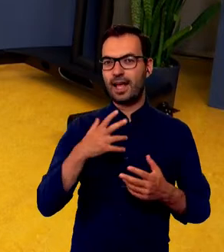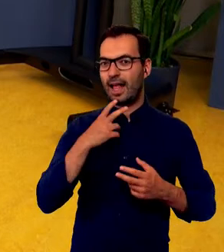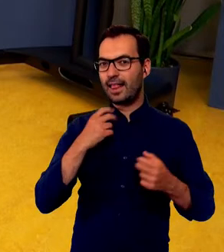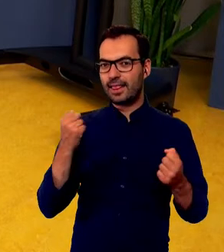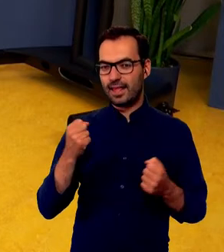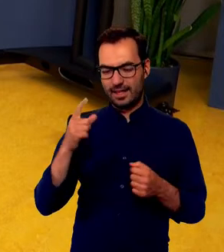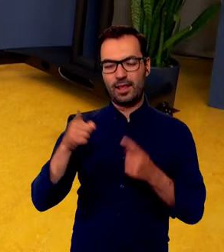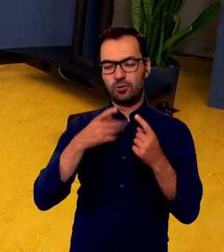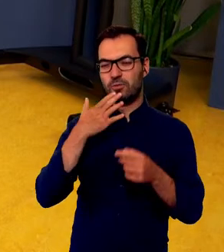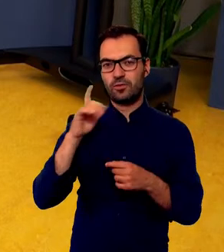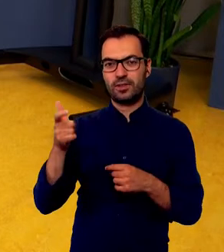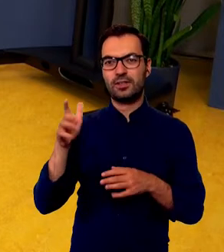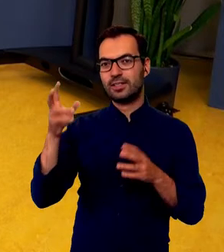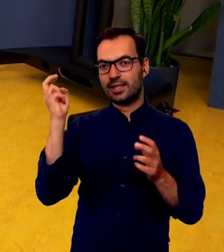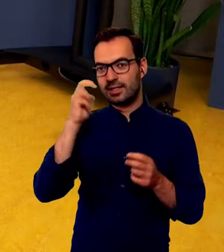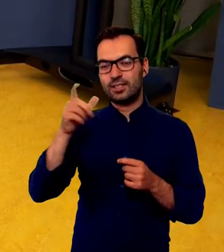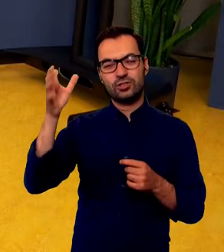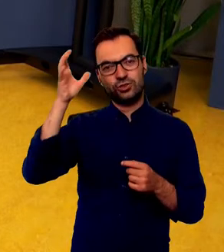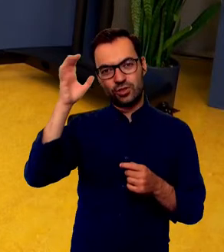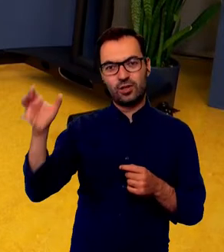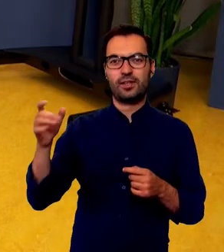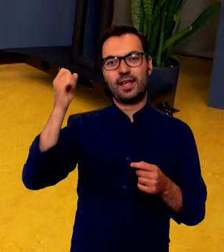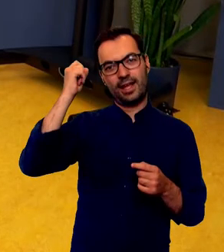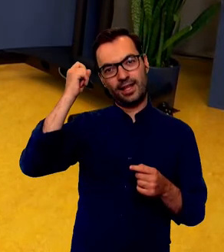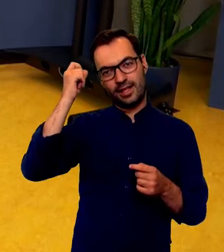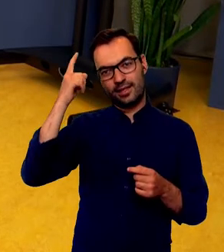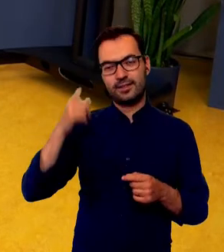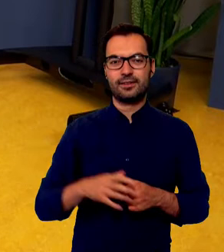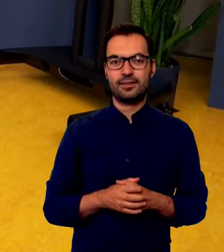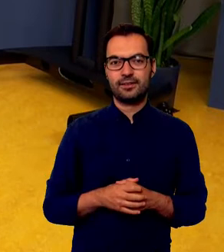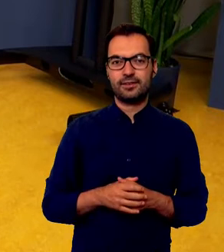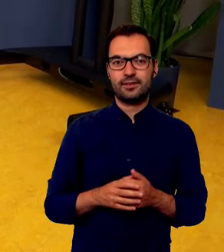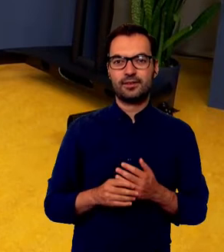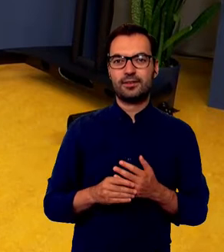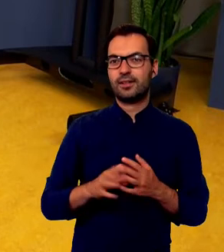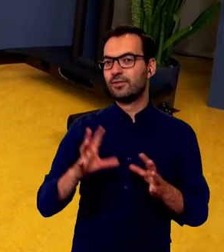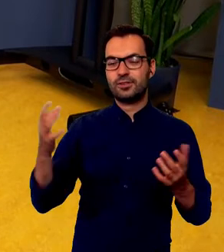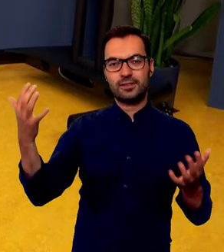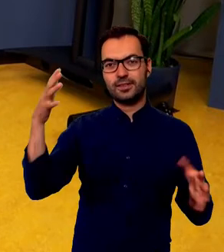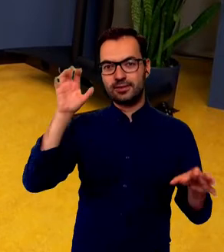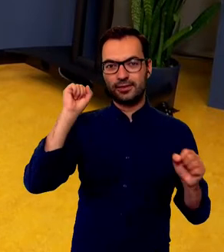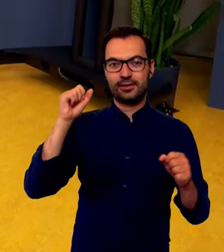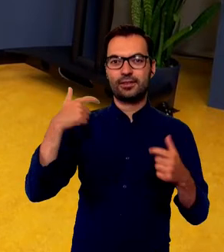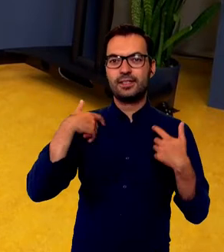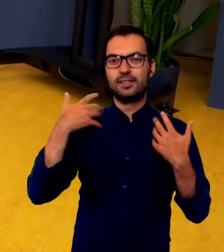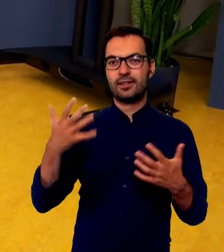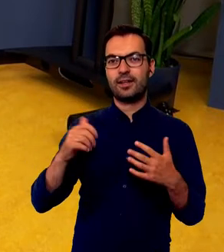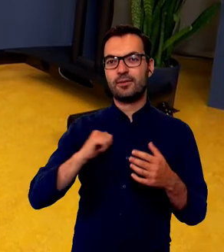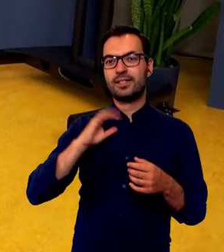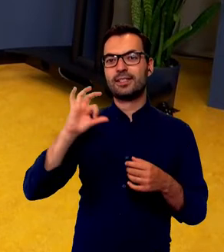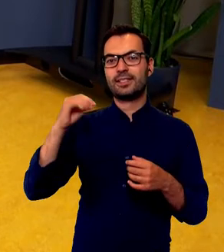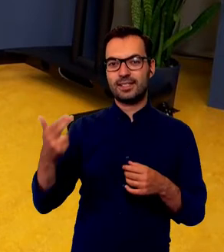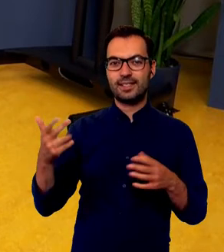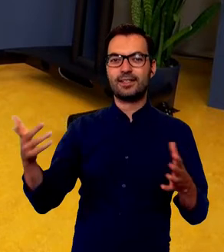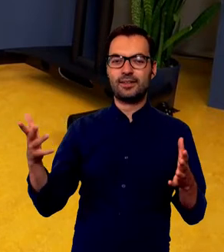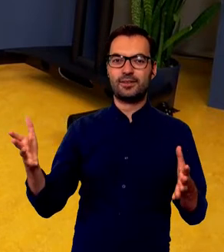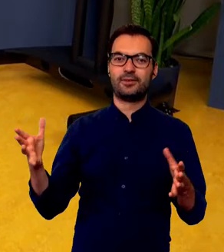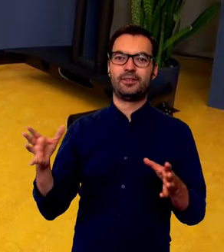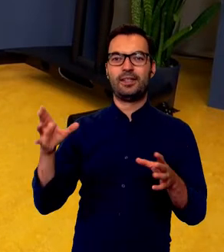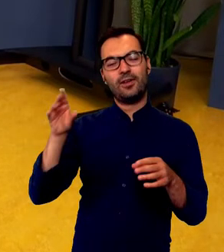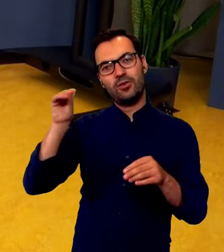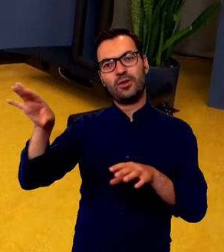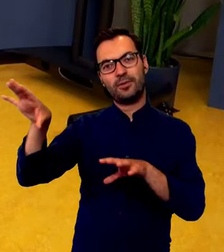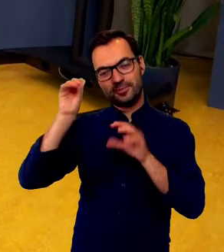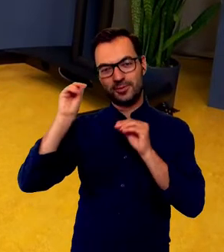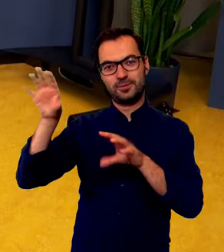tyle zainteresowań, ona jest taka zdolna, taka inteligentna, ona tak chłonie, tak wszystko wie. Ja bym chciała, żeby mój syn tak się od niej